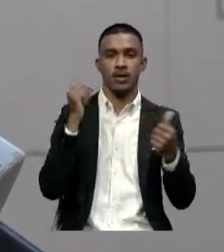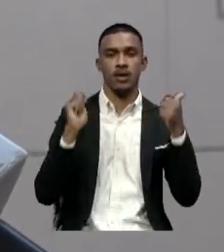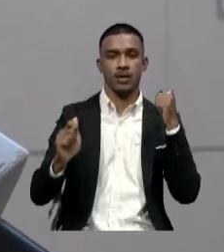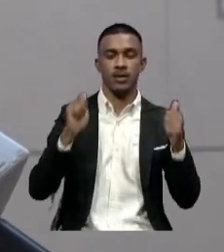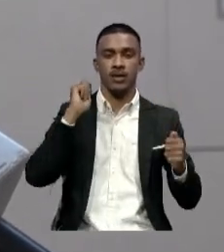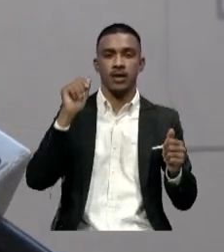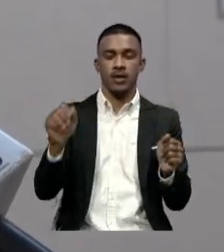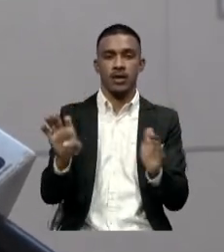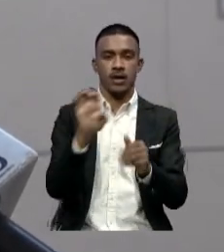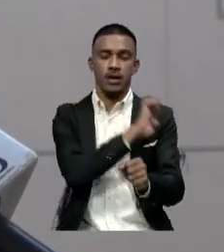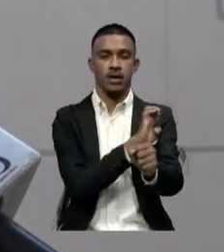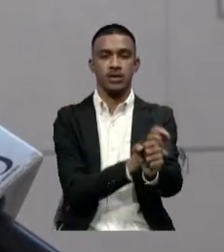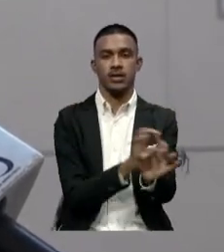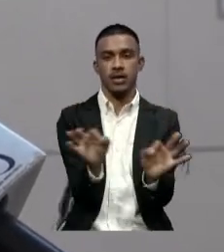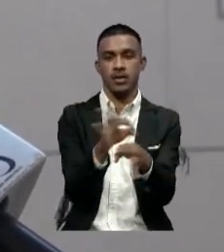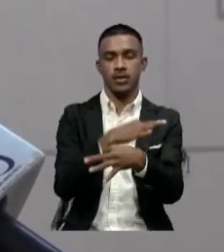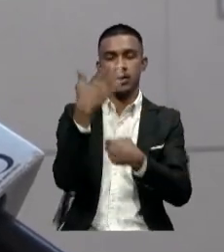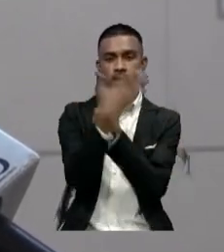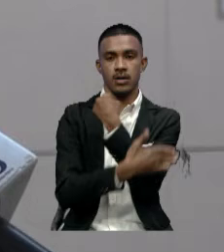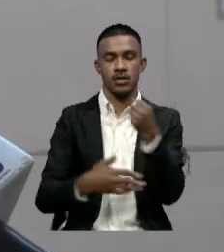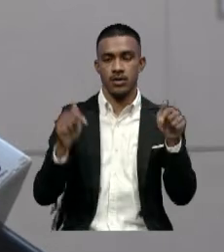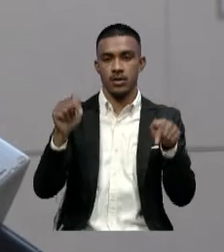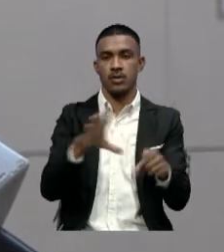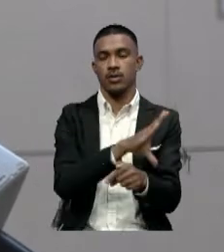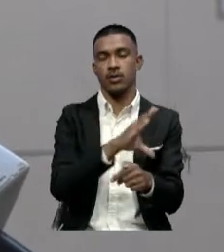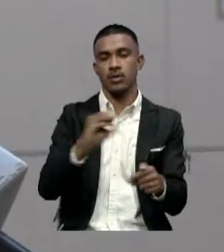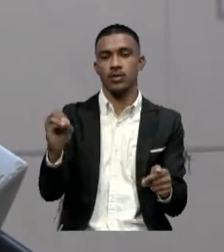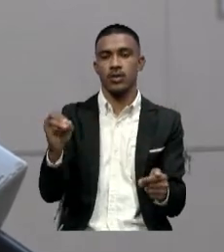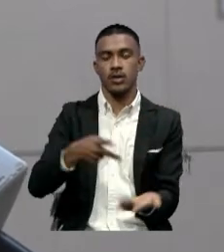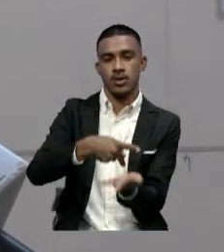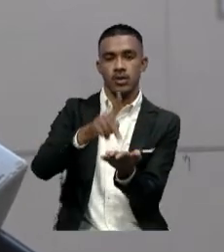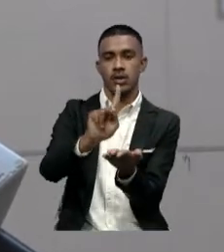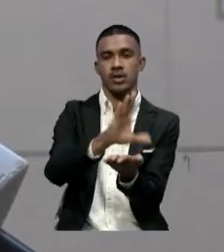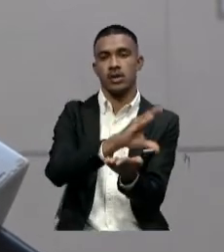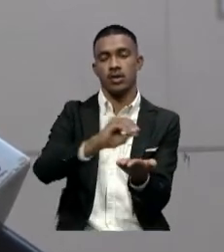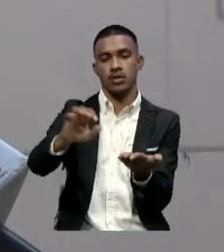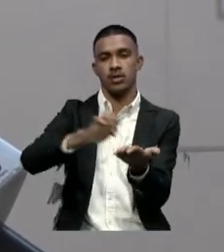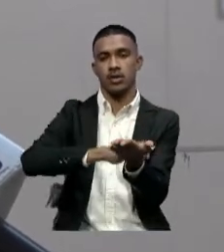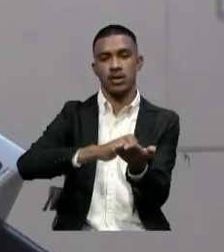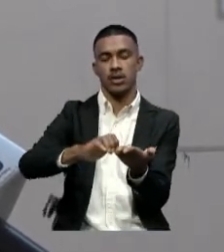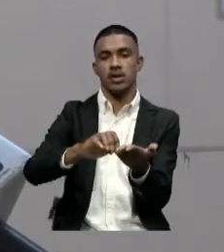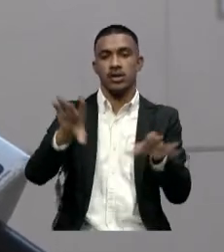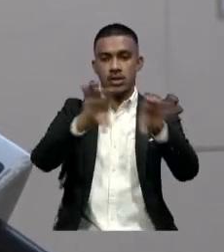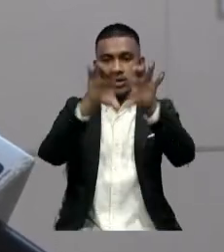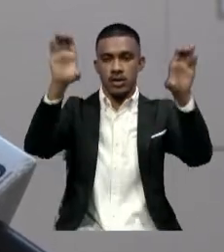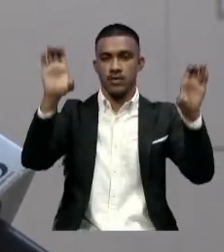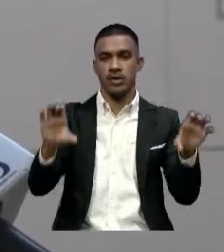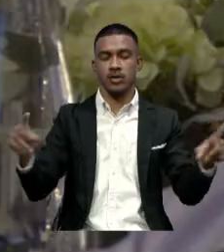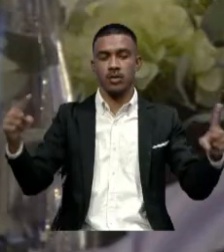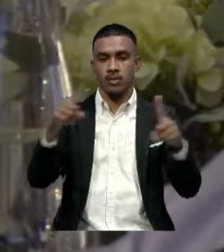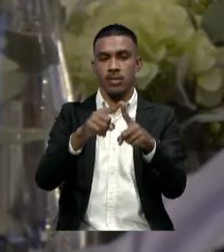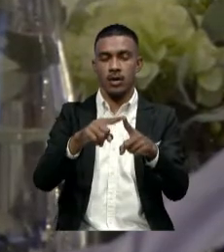energia renovável ia be railar inclui be investimento licença certificação ba be companhia